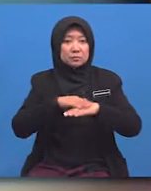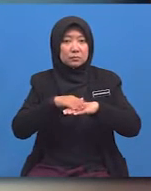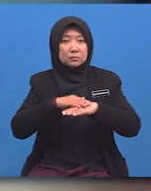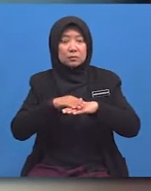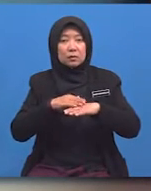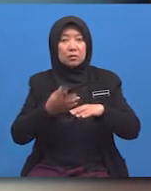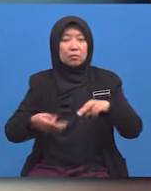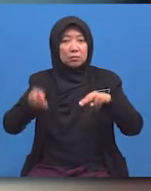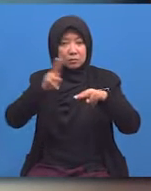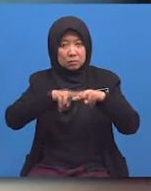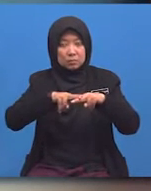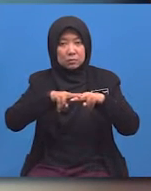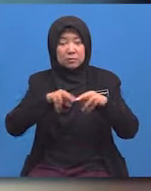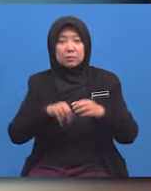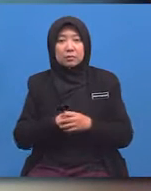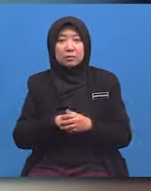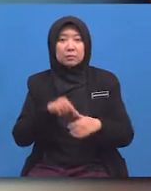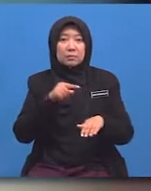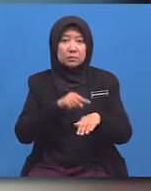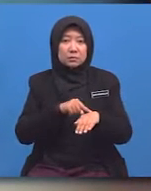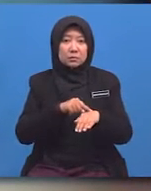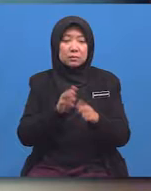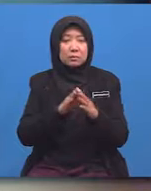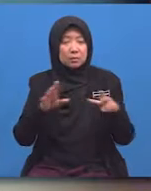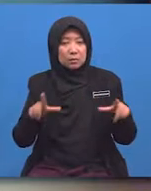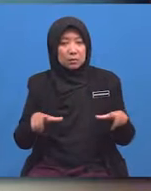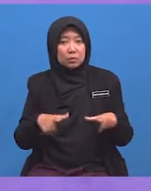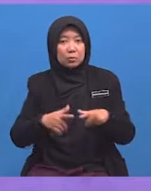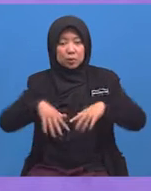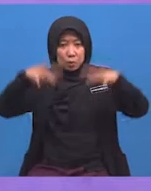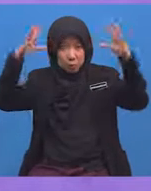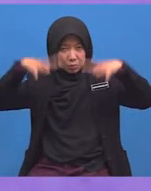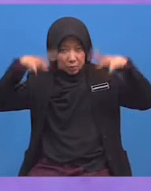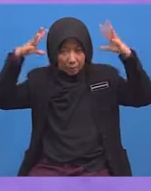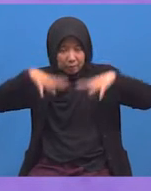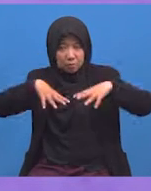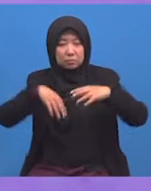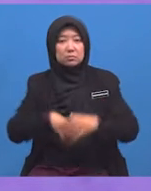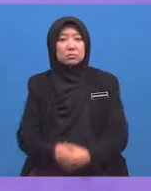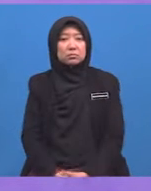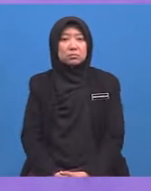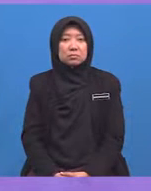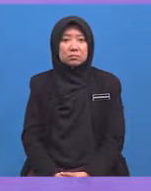meningkat terutamanya semasa berlaku hujan lebat.